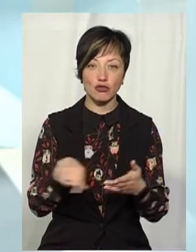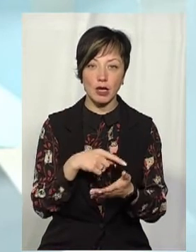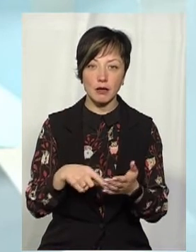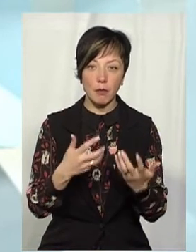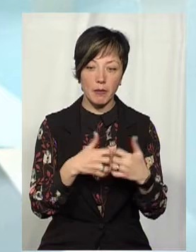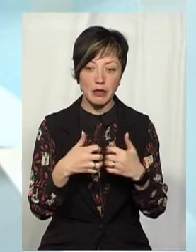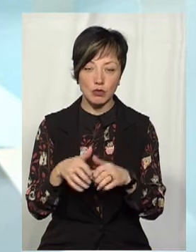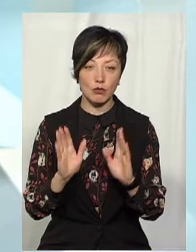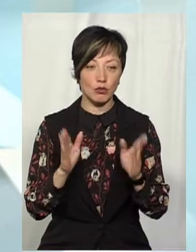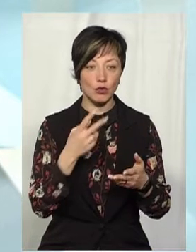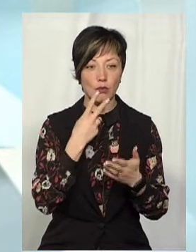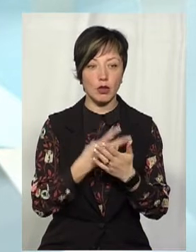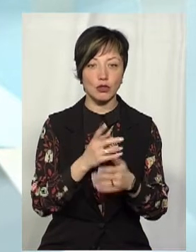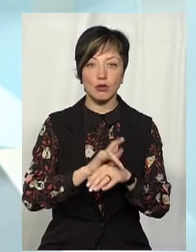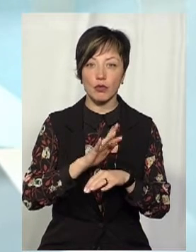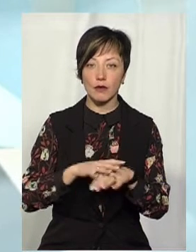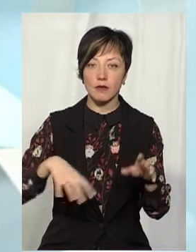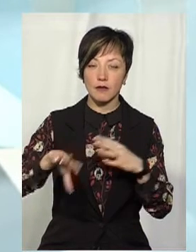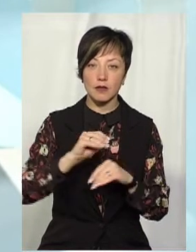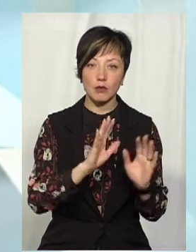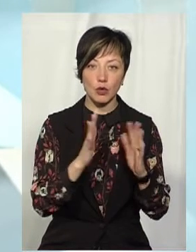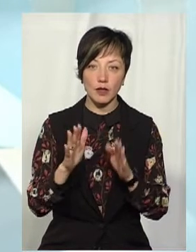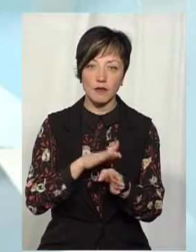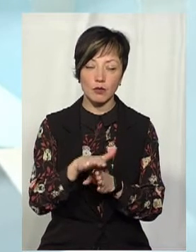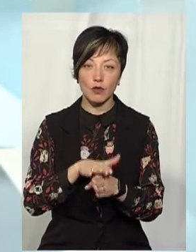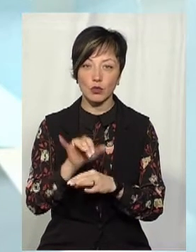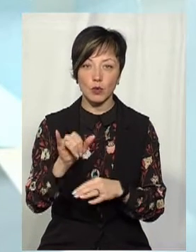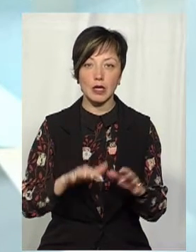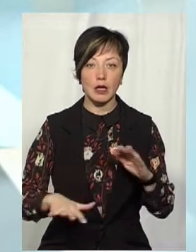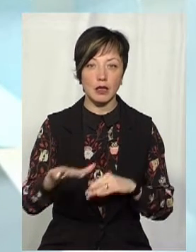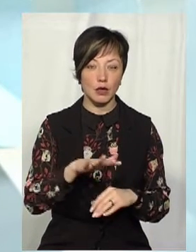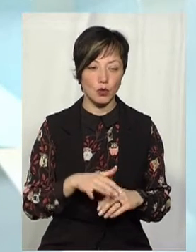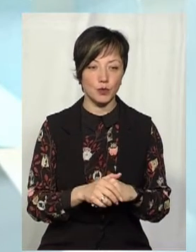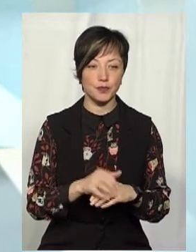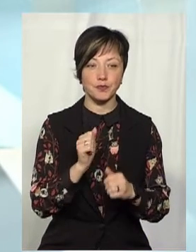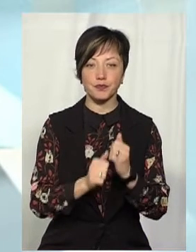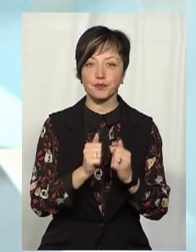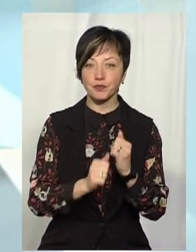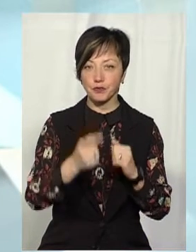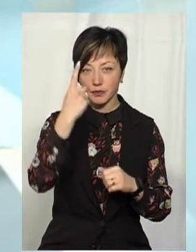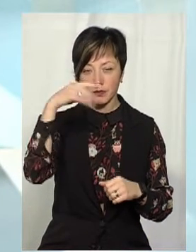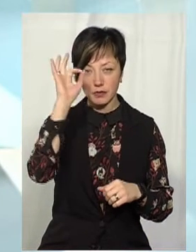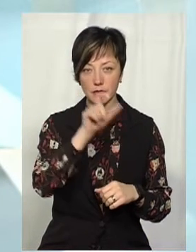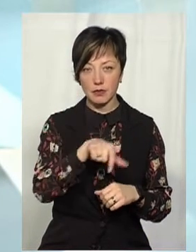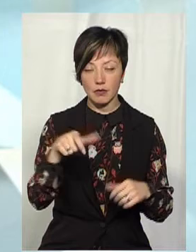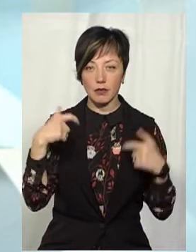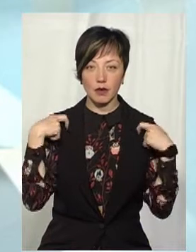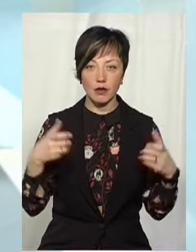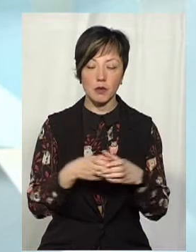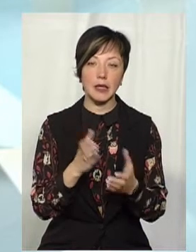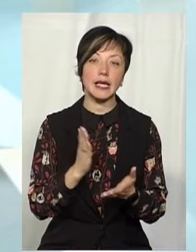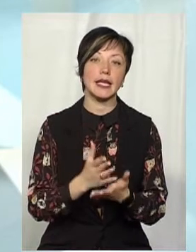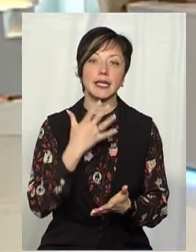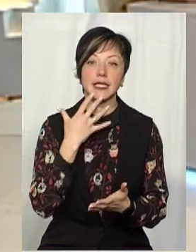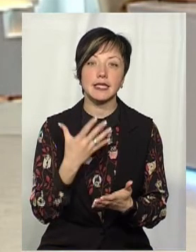пристроями, вони будуть бачити повністю всі події, які відбуваються в них на території. В кожного поліцейського офіцера громади є